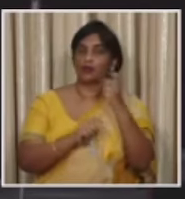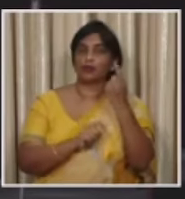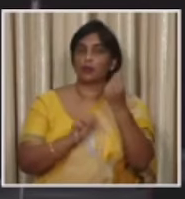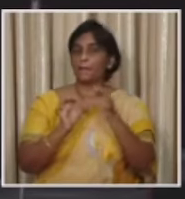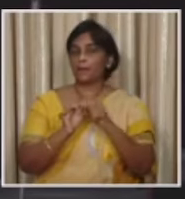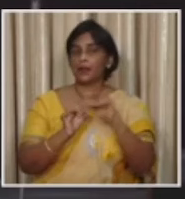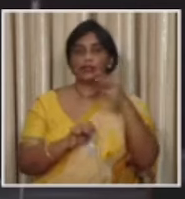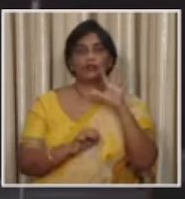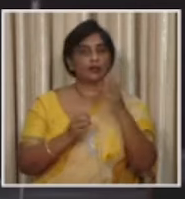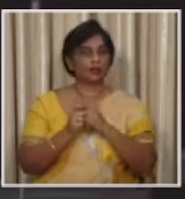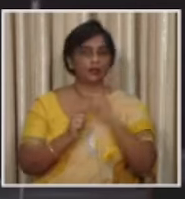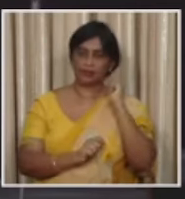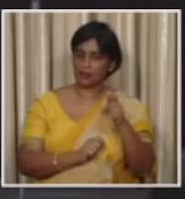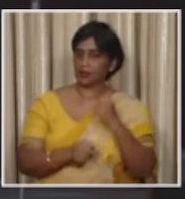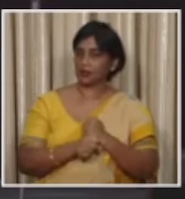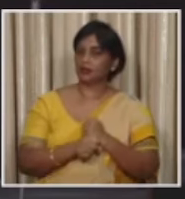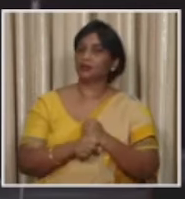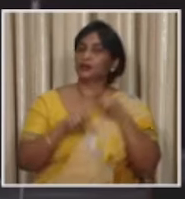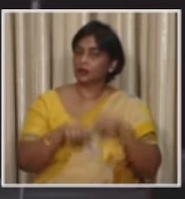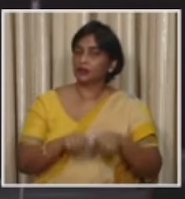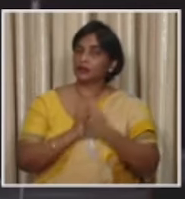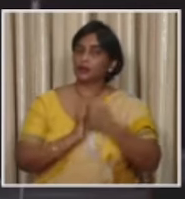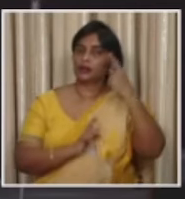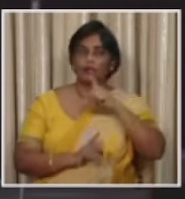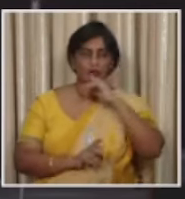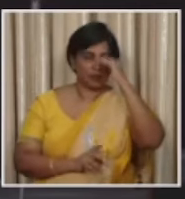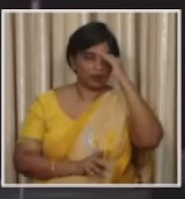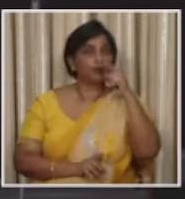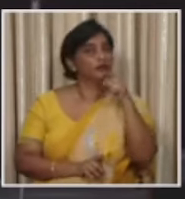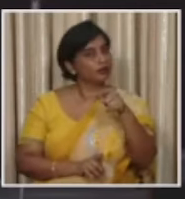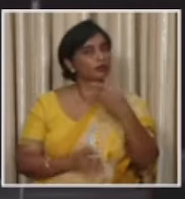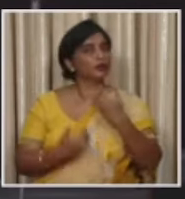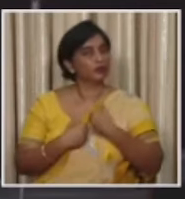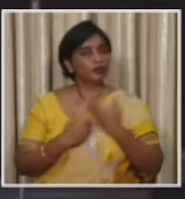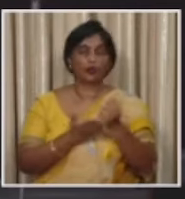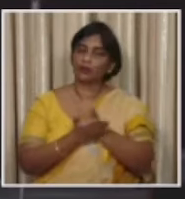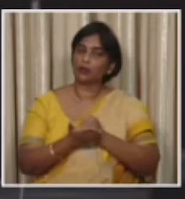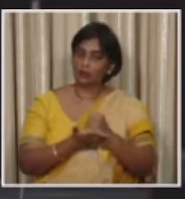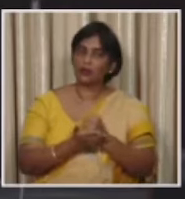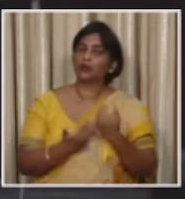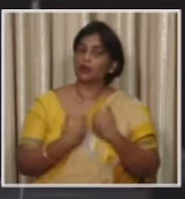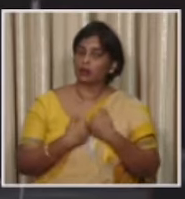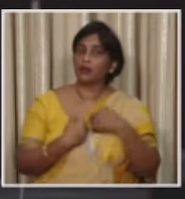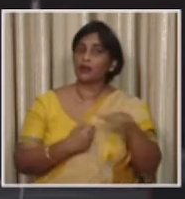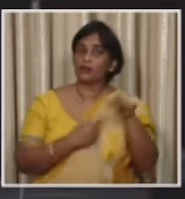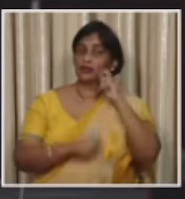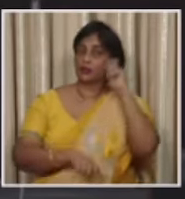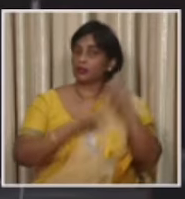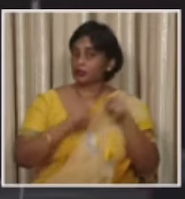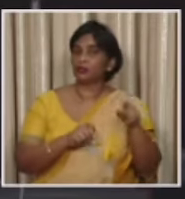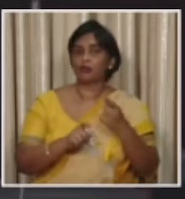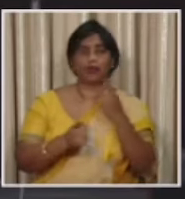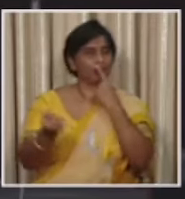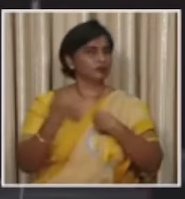බිලියන 205ක් වියදම් කරන්න රජ. දැන් කරු නියෝජ්‍ය කතානායකතුමනි, ඔබතුමාලටත් අපිටත් හැමෝටම අපේ ප්‍රදේශවල ජනතාව ඇවිල්ලා